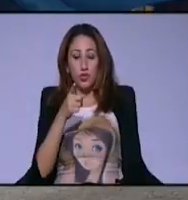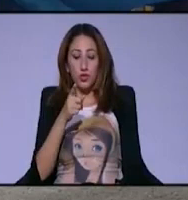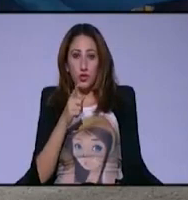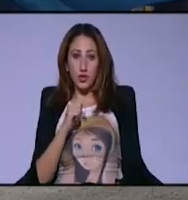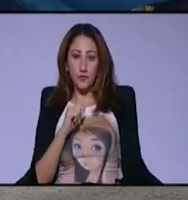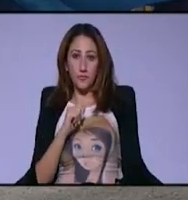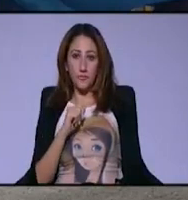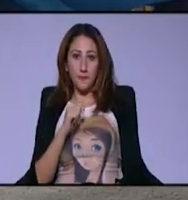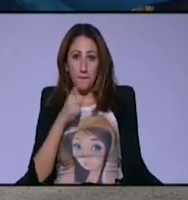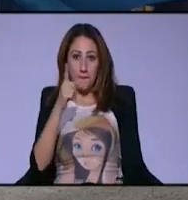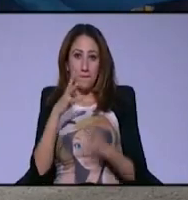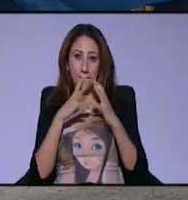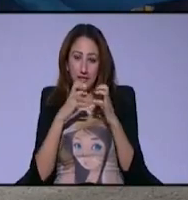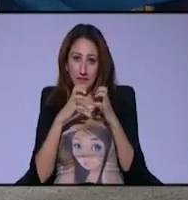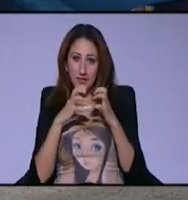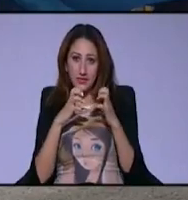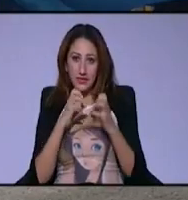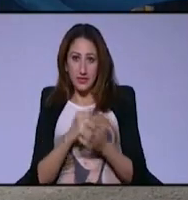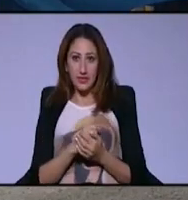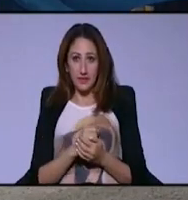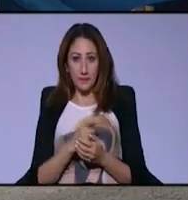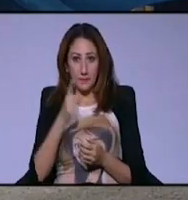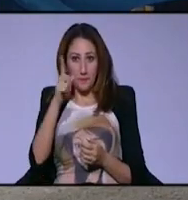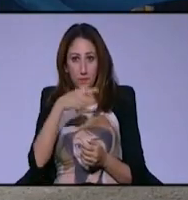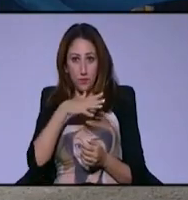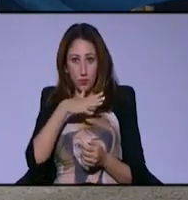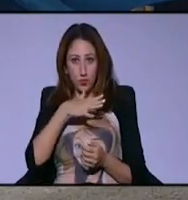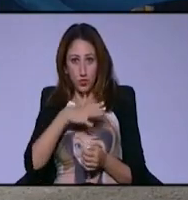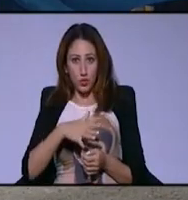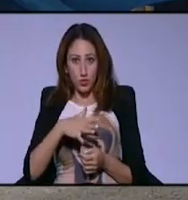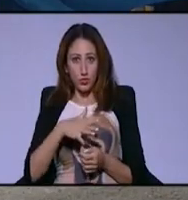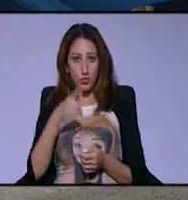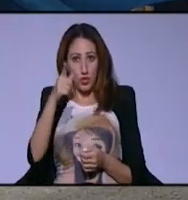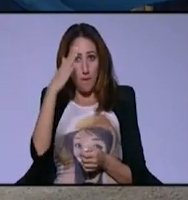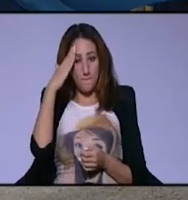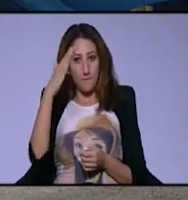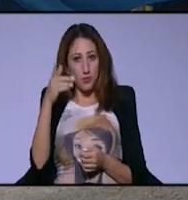على العمل، قرر ان هو يعني مشكورا